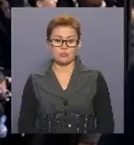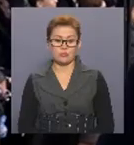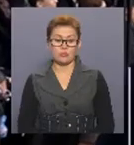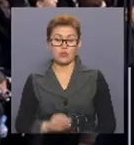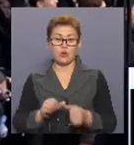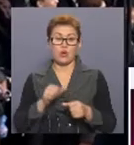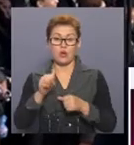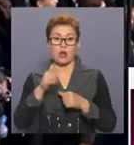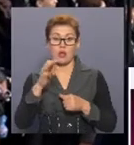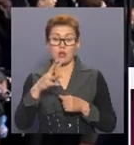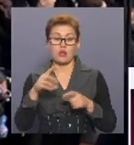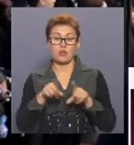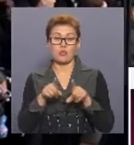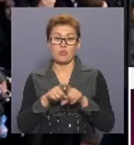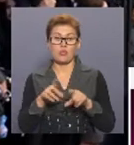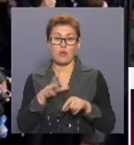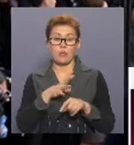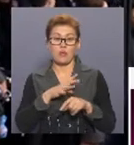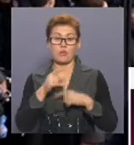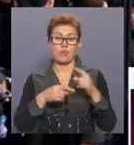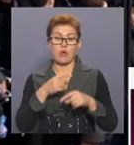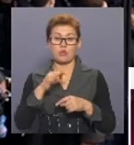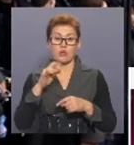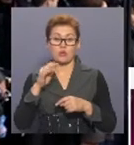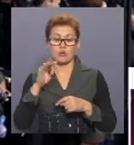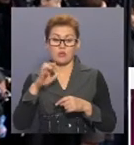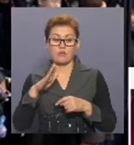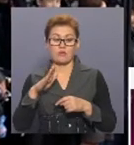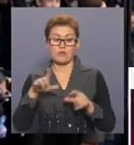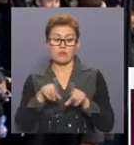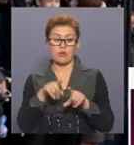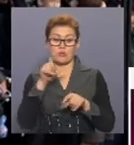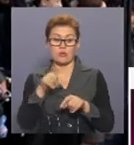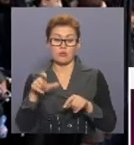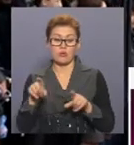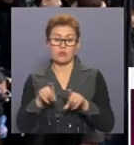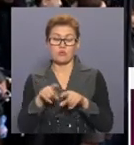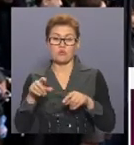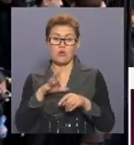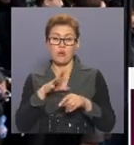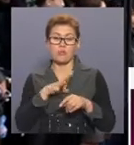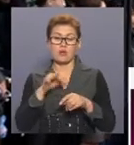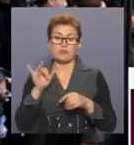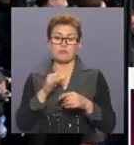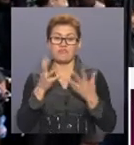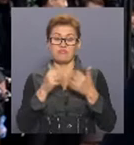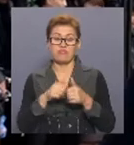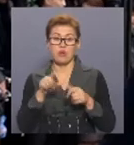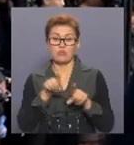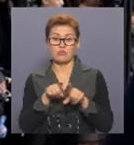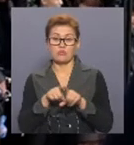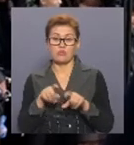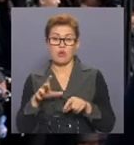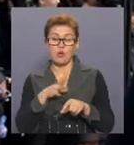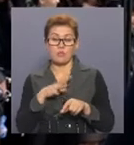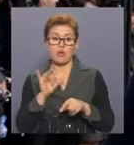Әсіресе алаш ұрпақтарының жазалануы, әсіресе Тұрар Рысқұлов сияқты азаматтардың жазалануы, сондай саналы азаматтардың жазалануы,